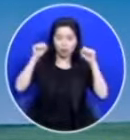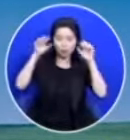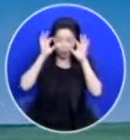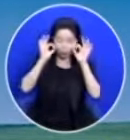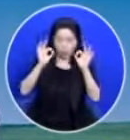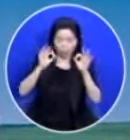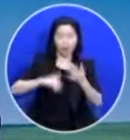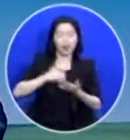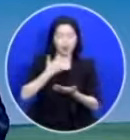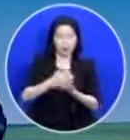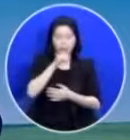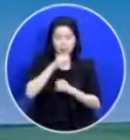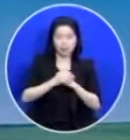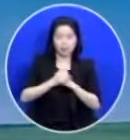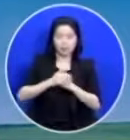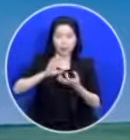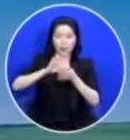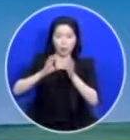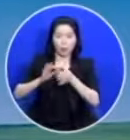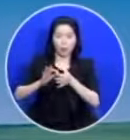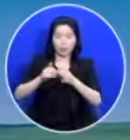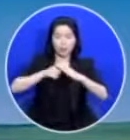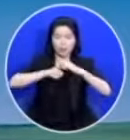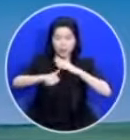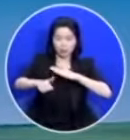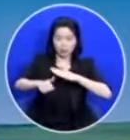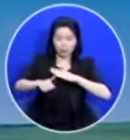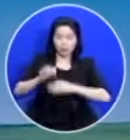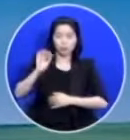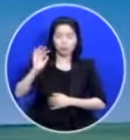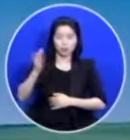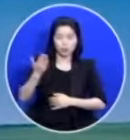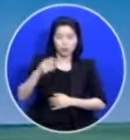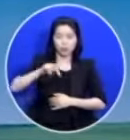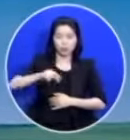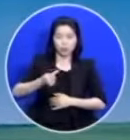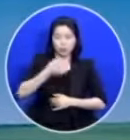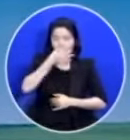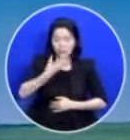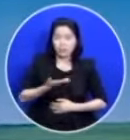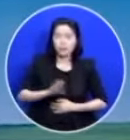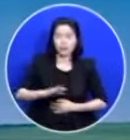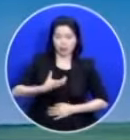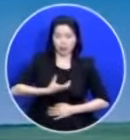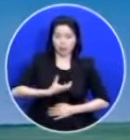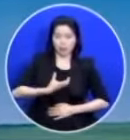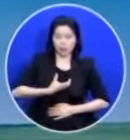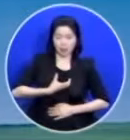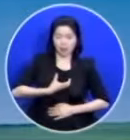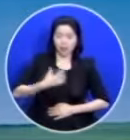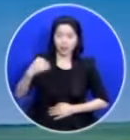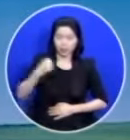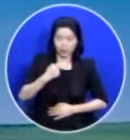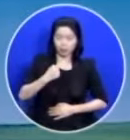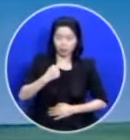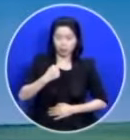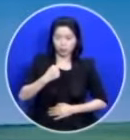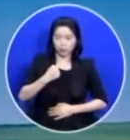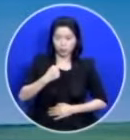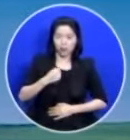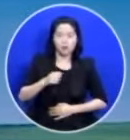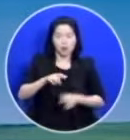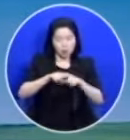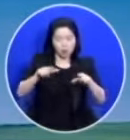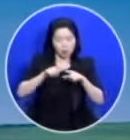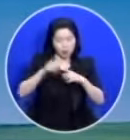느낍니다 표 선수가 되는 것도 힘든 건데 메달을 따는 것 이건 정말 보통 그들이 훈련하고